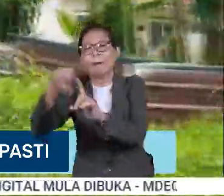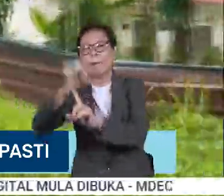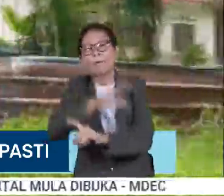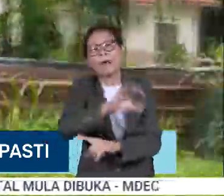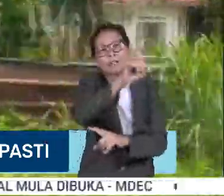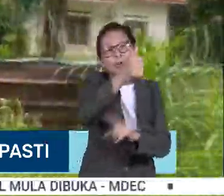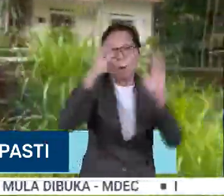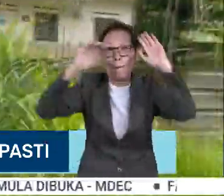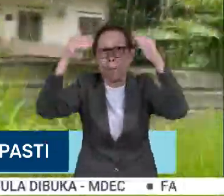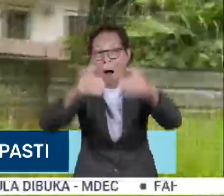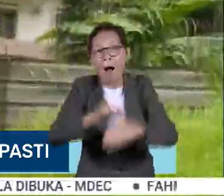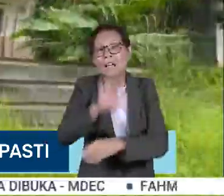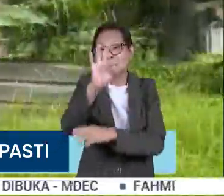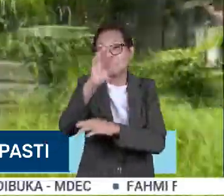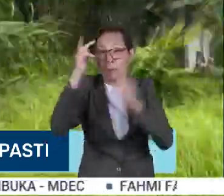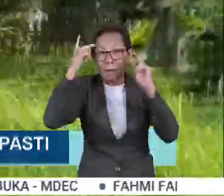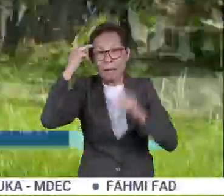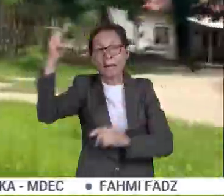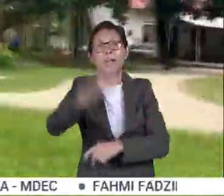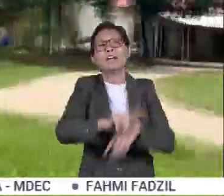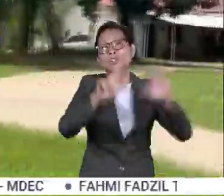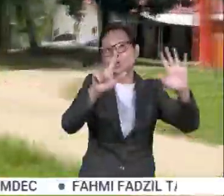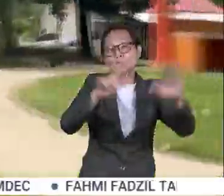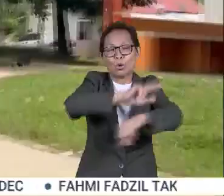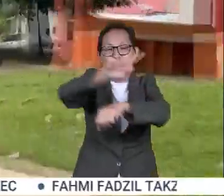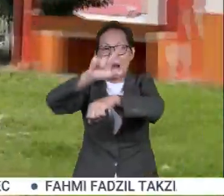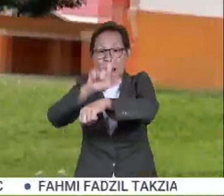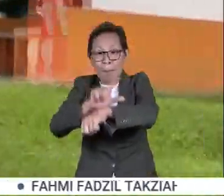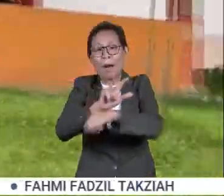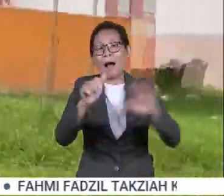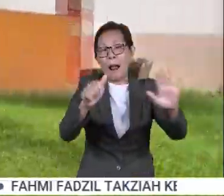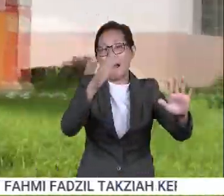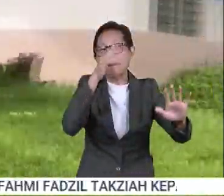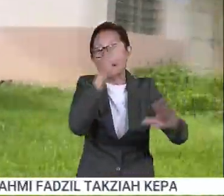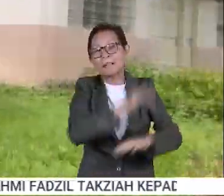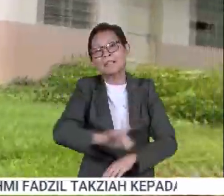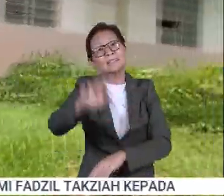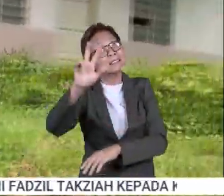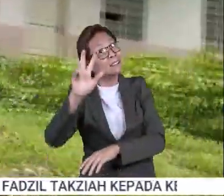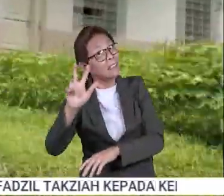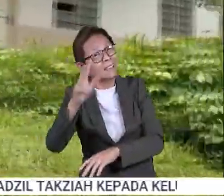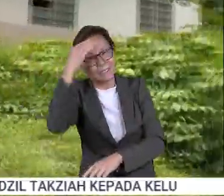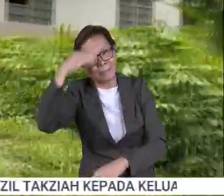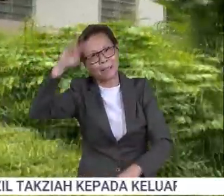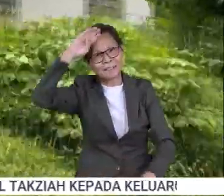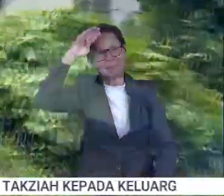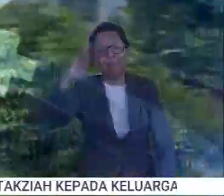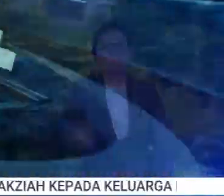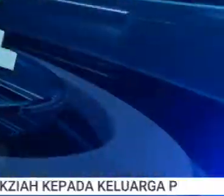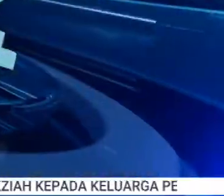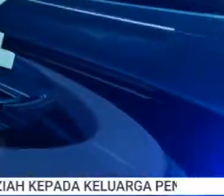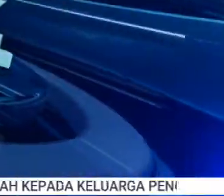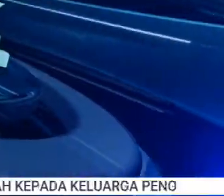10 di Pahang 9 di Klaten 7 di Labuan 6 di Malaka dan 3 di Perlis